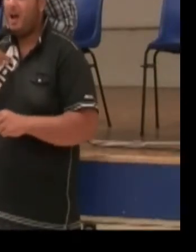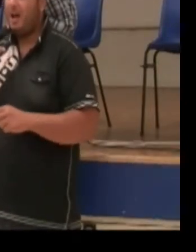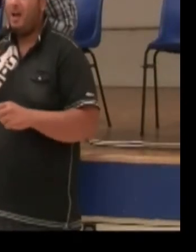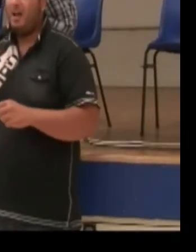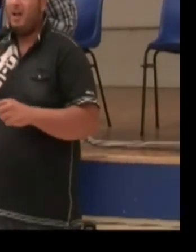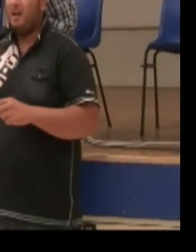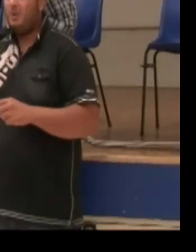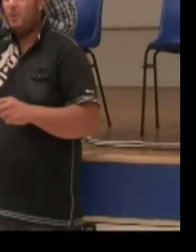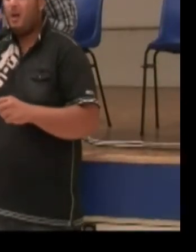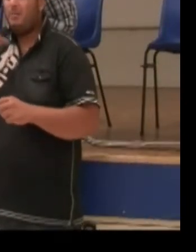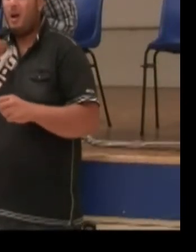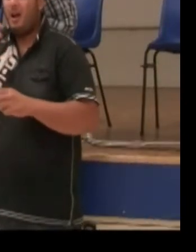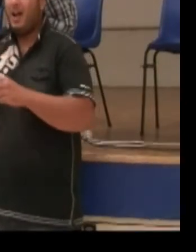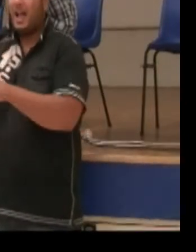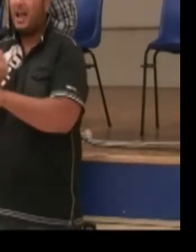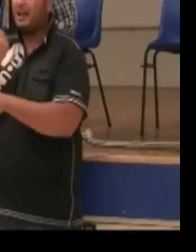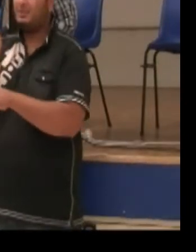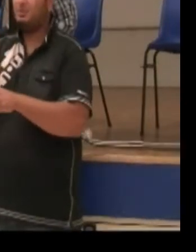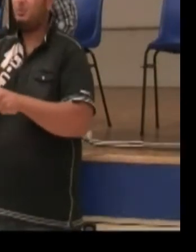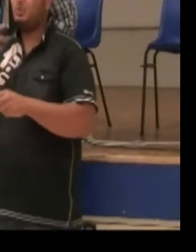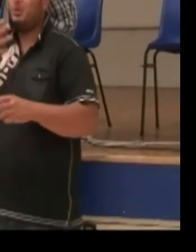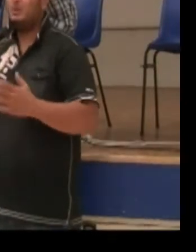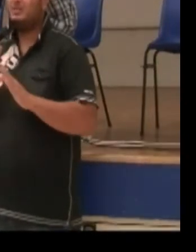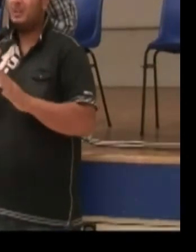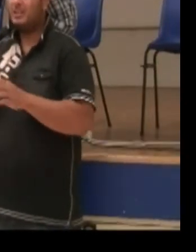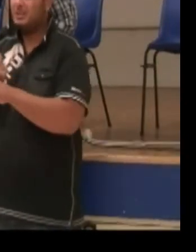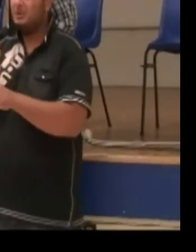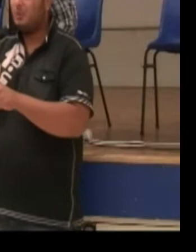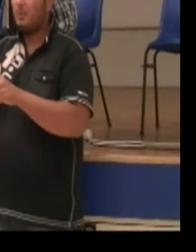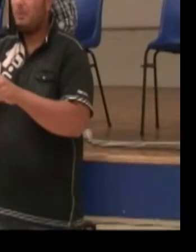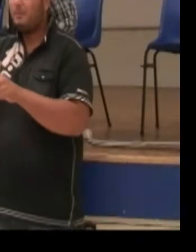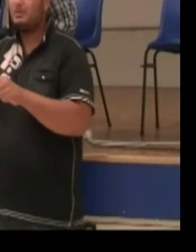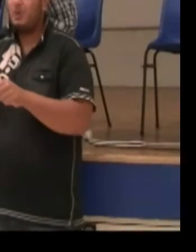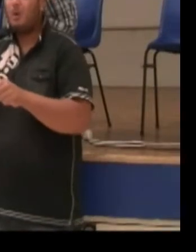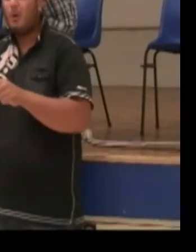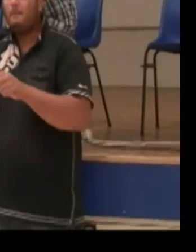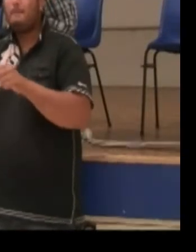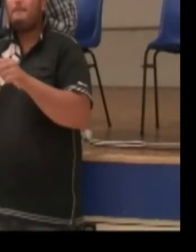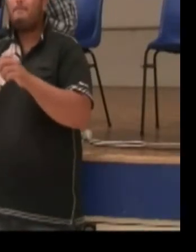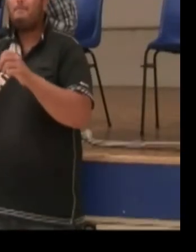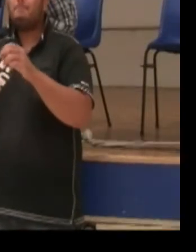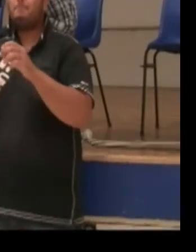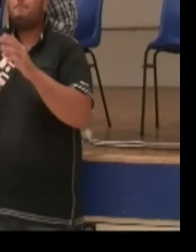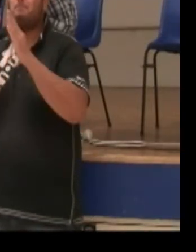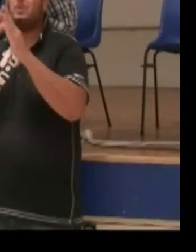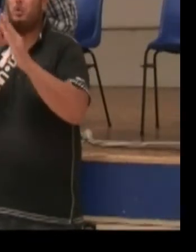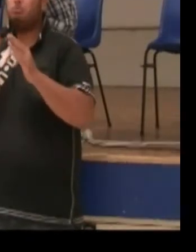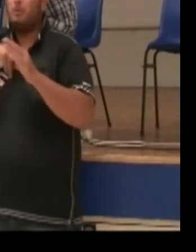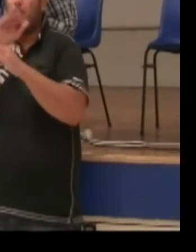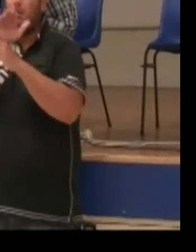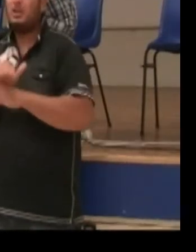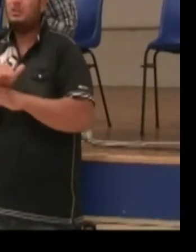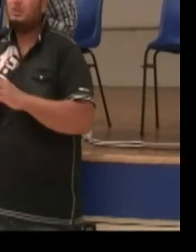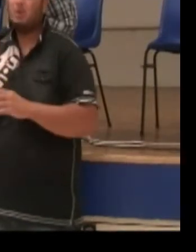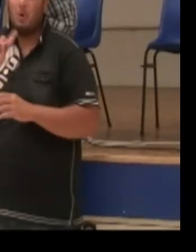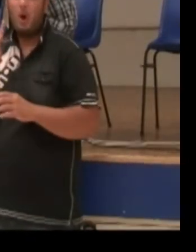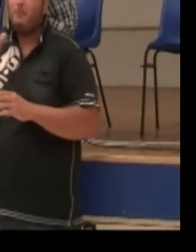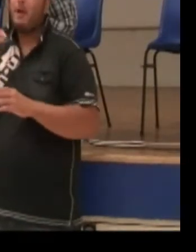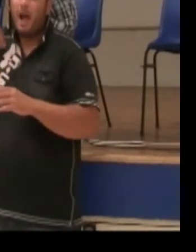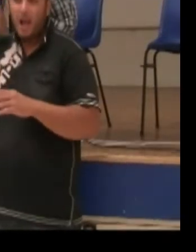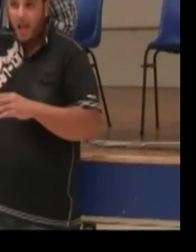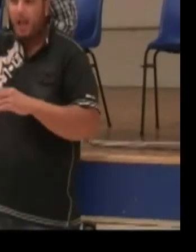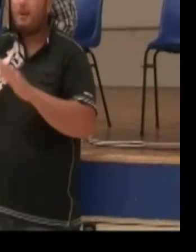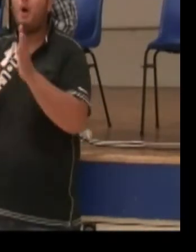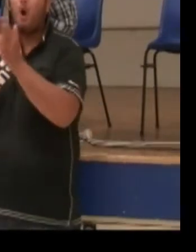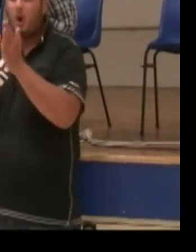vous avez atteint là aujourd'hui. Pourquoi? Parce que nous avons un récit prophétique qui nous dit qu'il y aura un jour une guerre entre nous et